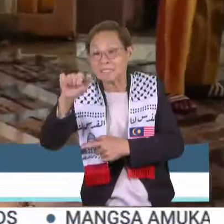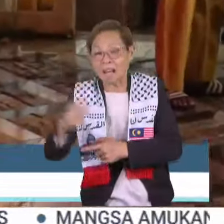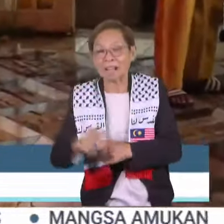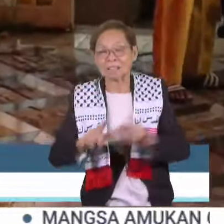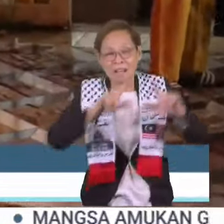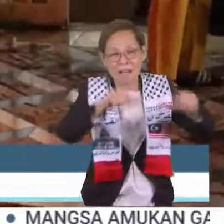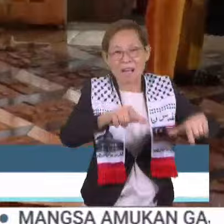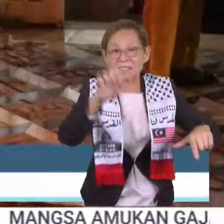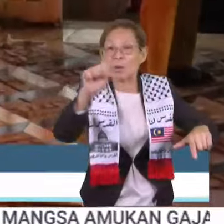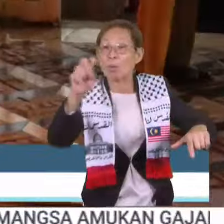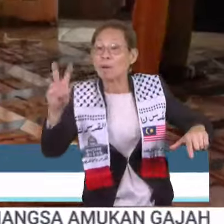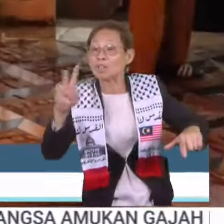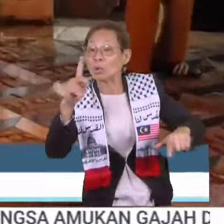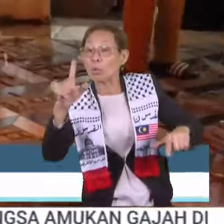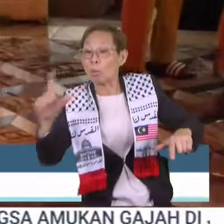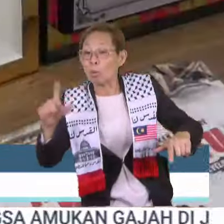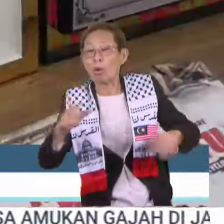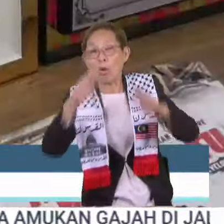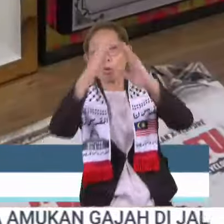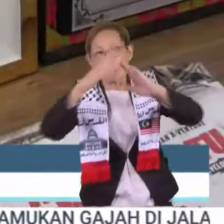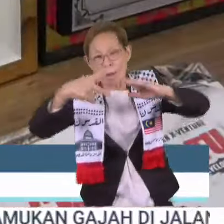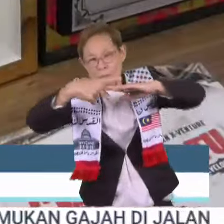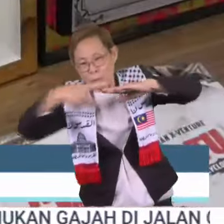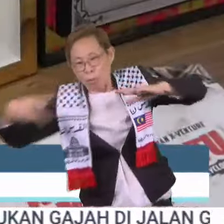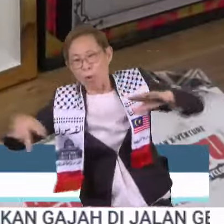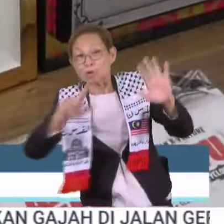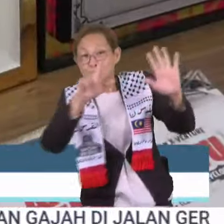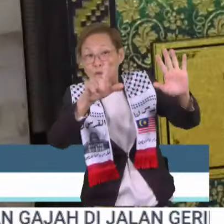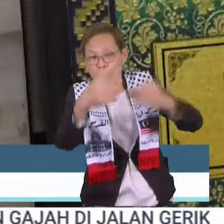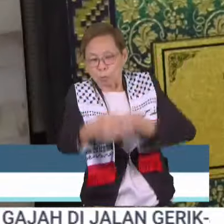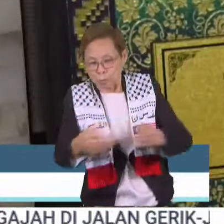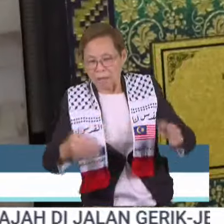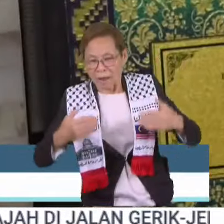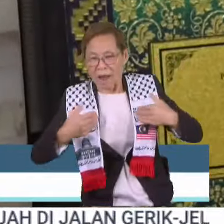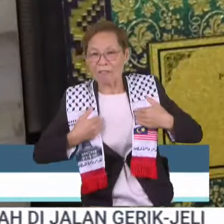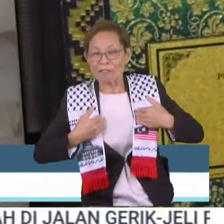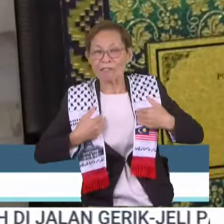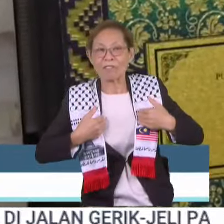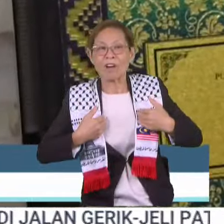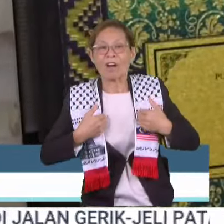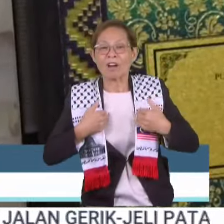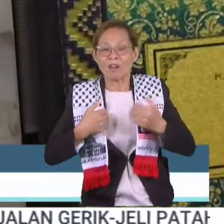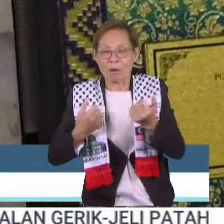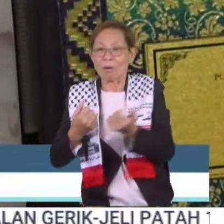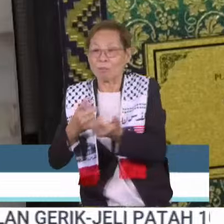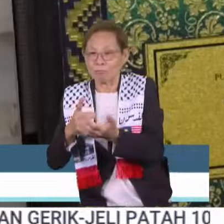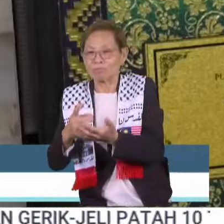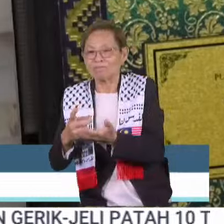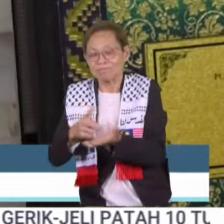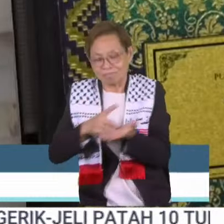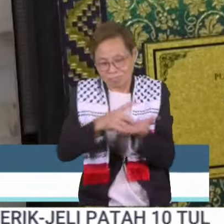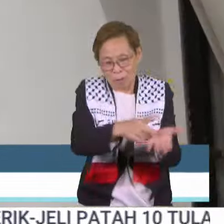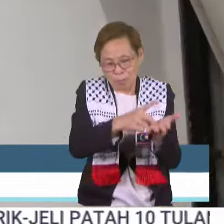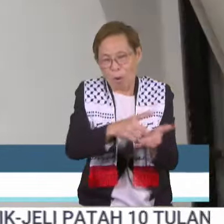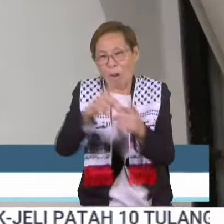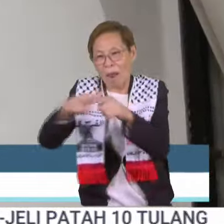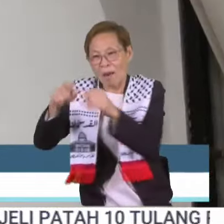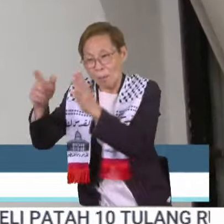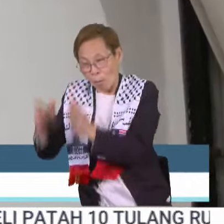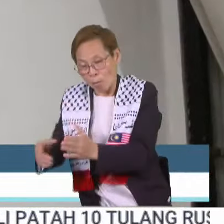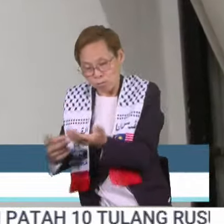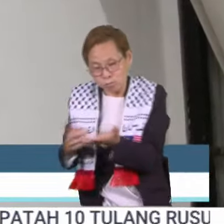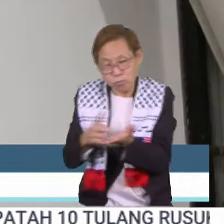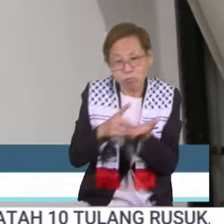Setiawangsa, Kuala Lumpur, rumah dua tingkat dengan 7 bilik ini beroperasi menerusi sumbangan pelbagai pihak.